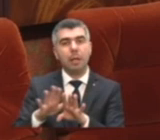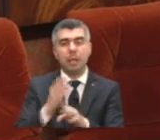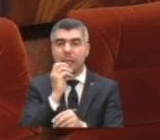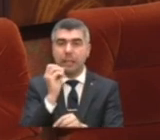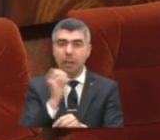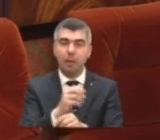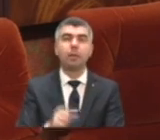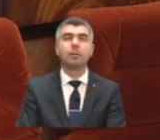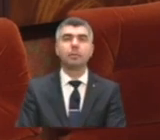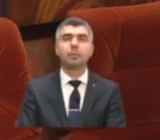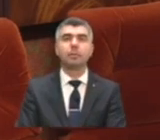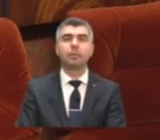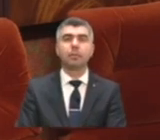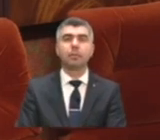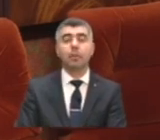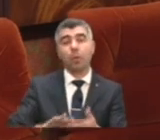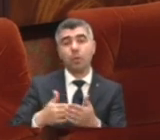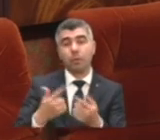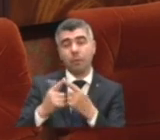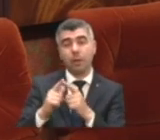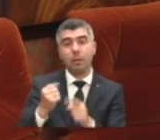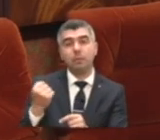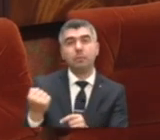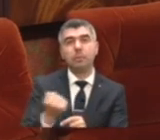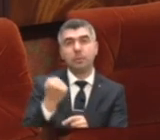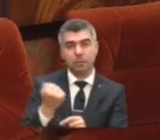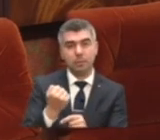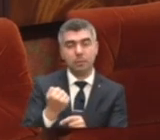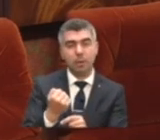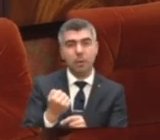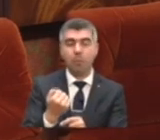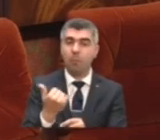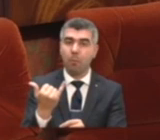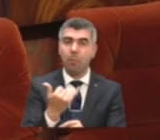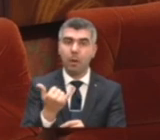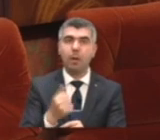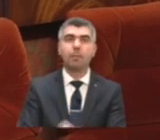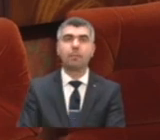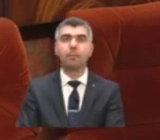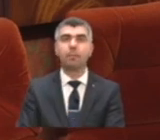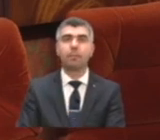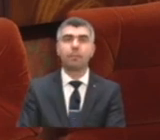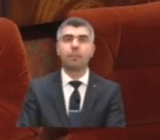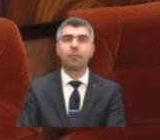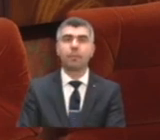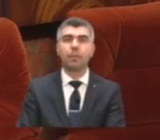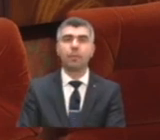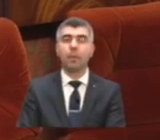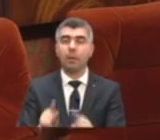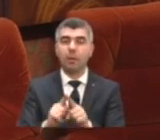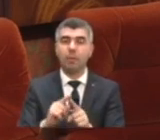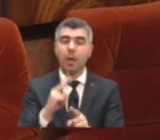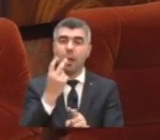النفايات واستدراك التاخر الحاصل، التاخر الكبير اللي حصل، كنا درنا في